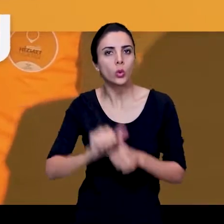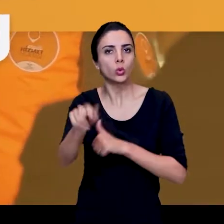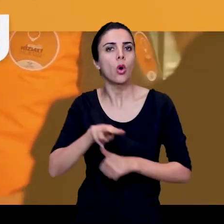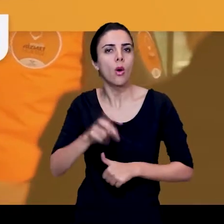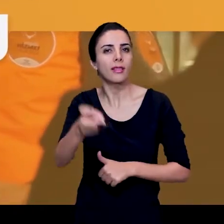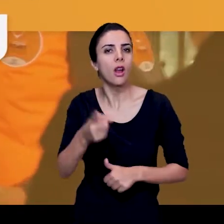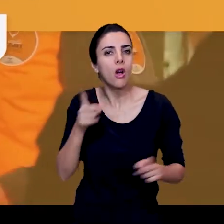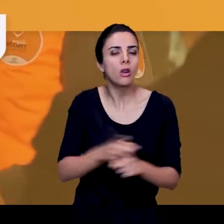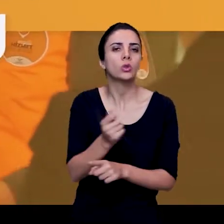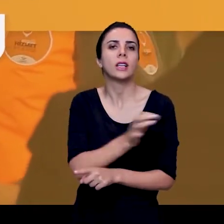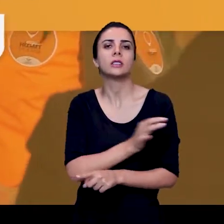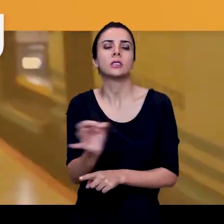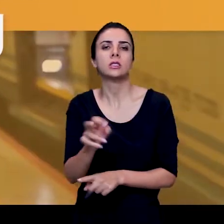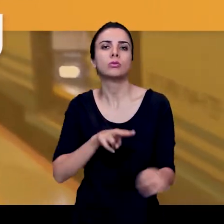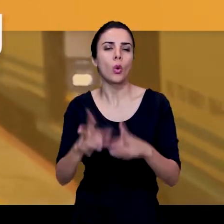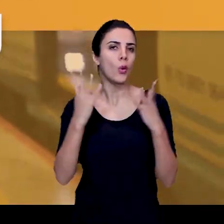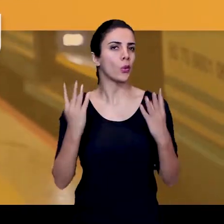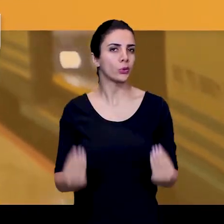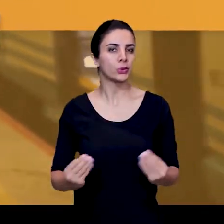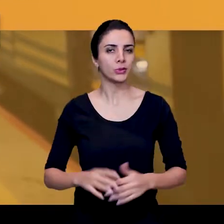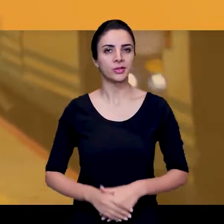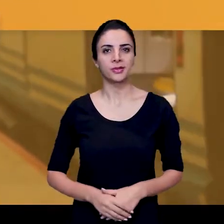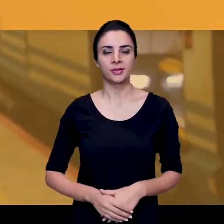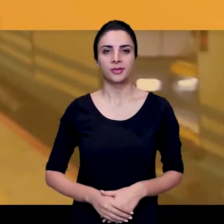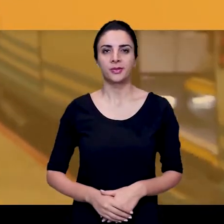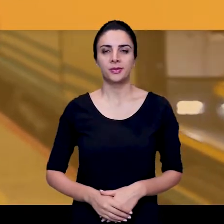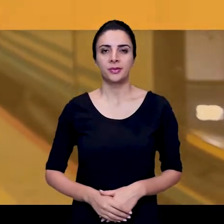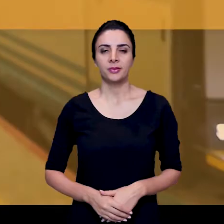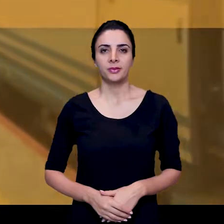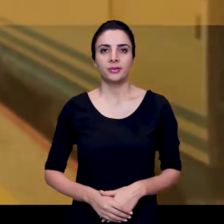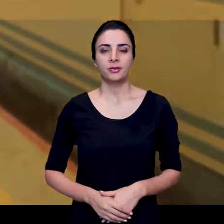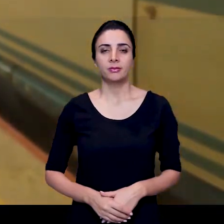ve konvansiyonel trenlerde ücretsiz ulaşımı sağlandı.